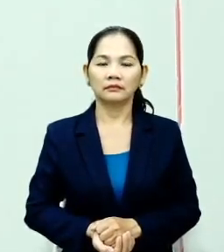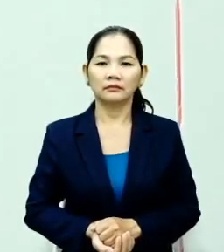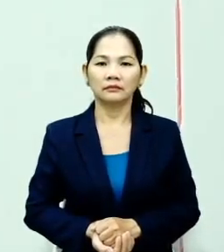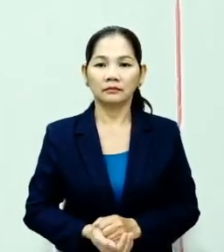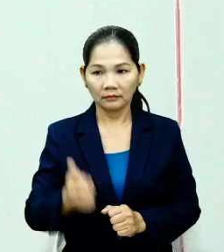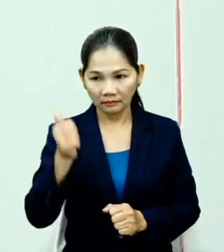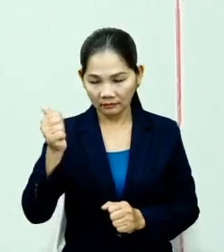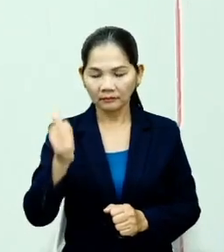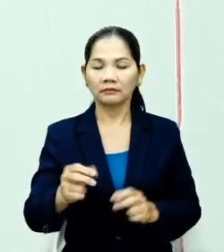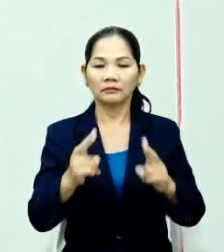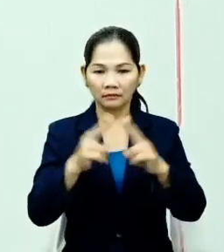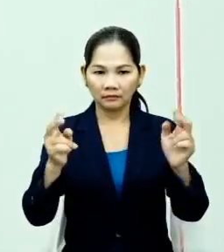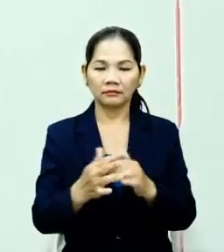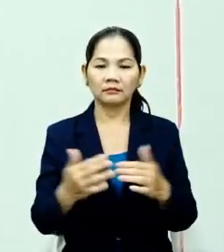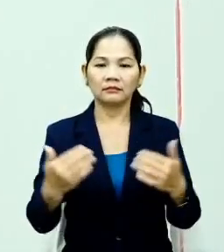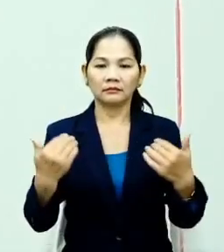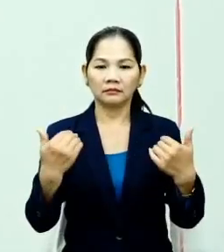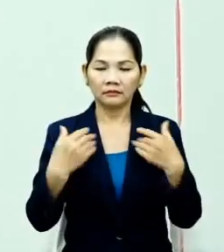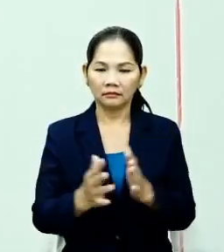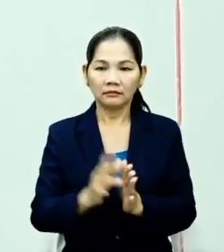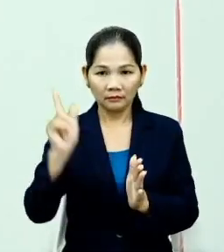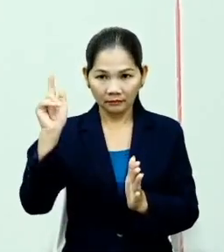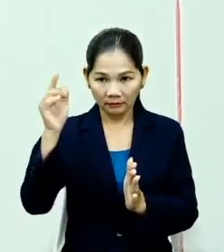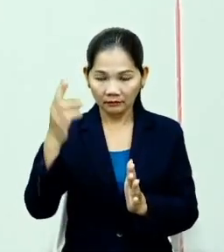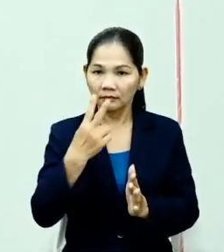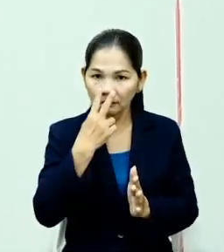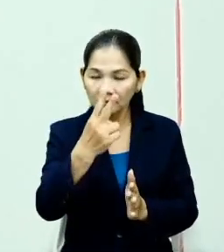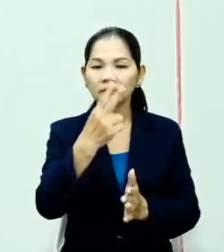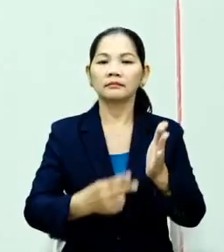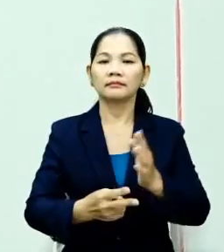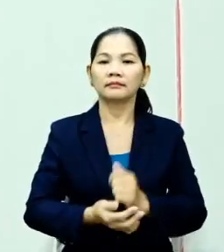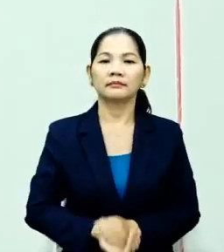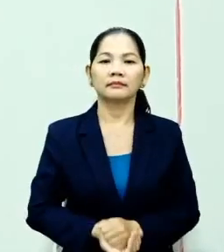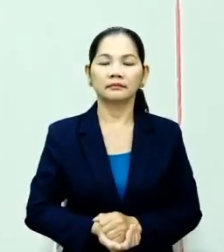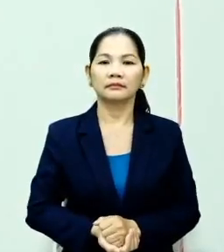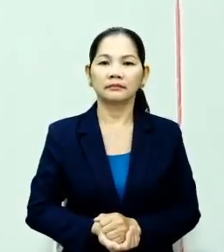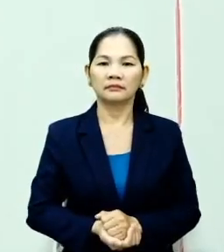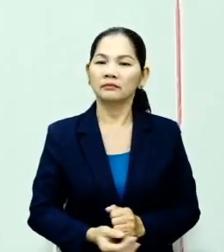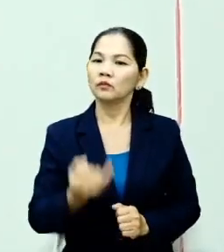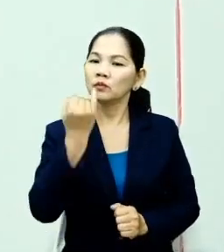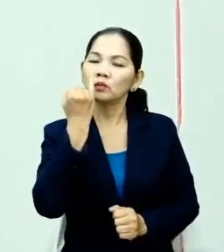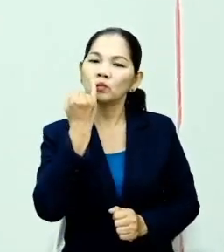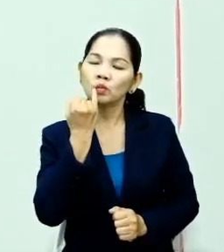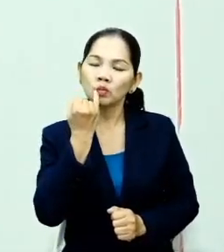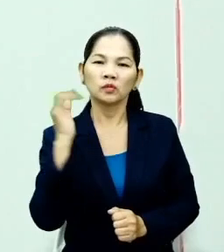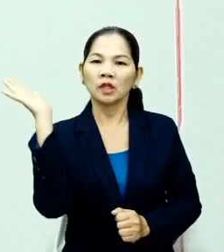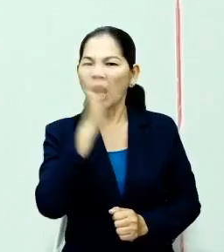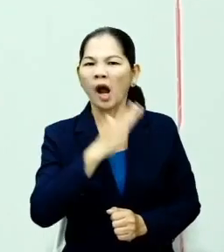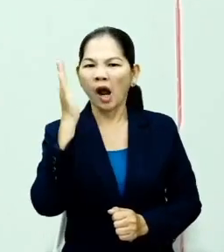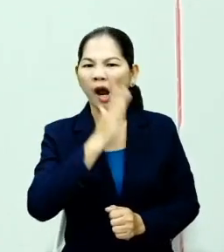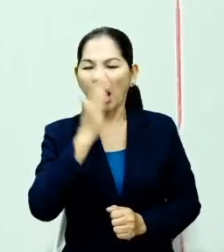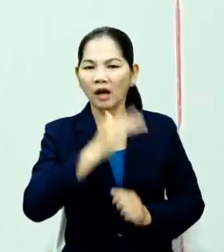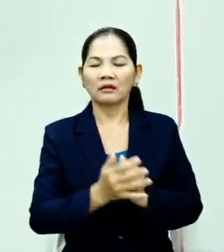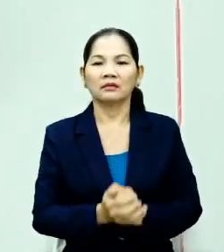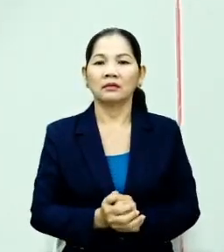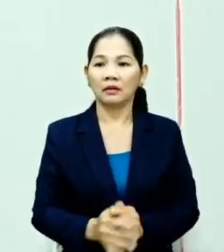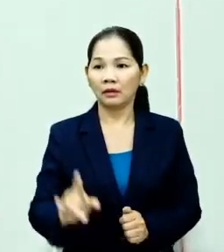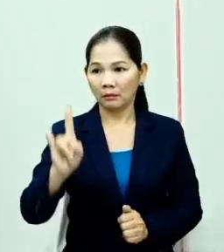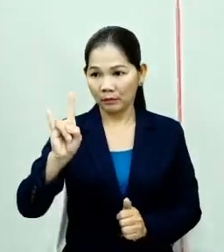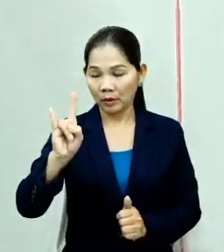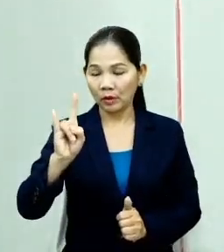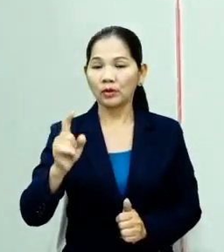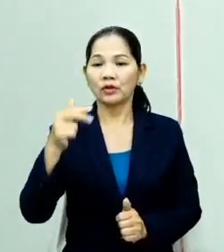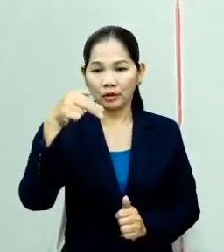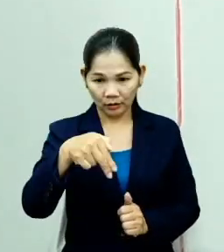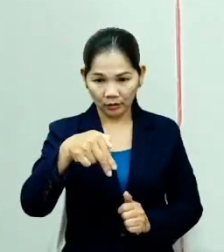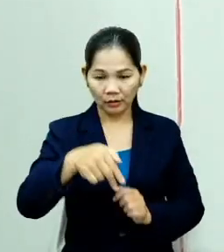Chà, lọ nà. Chà, là con mơ rụp ní, rụp ấy kết con. Chà, mặt tê, chà mặt tê miên số đám. Mặt tổ, chà là con mơ